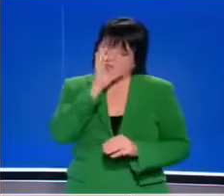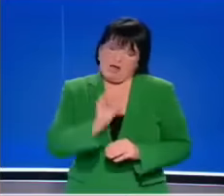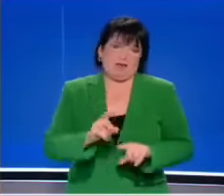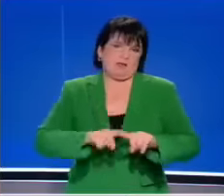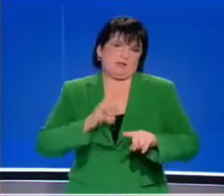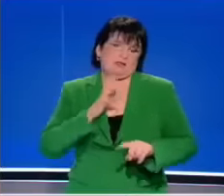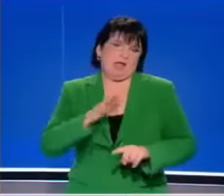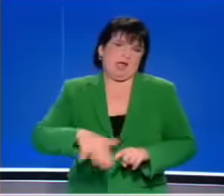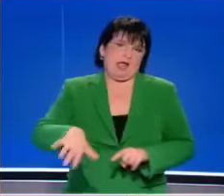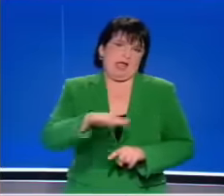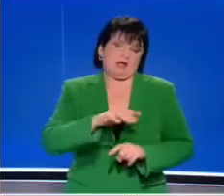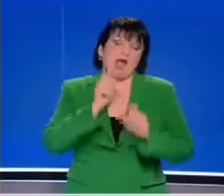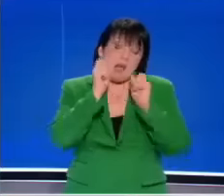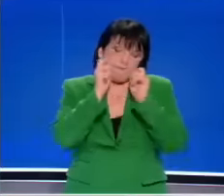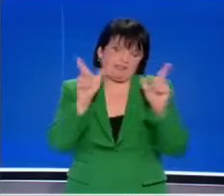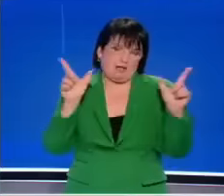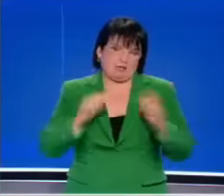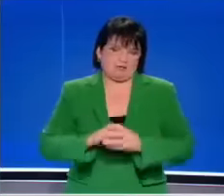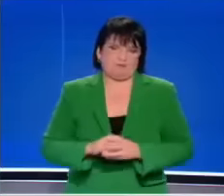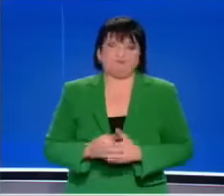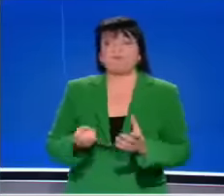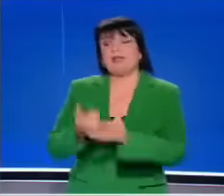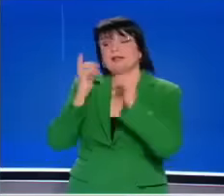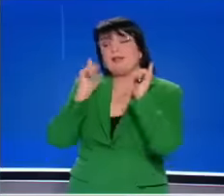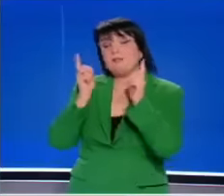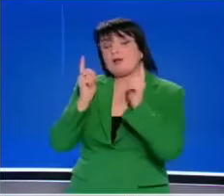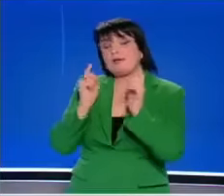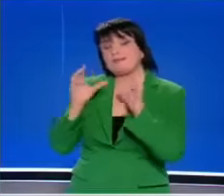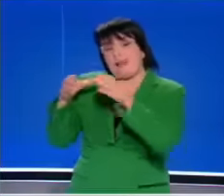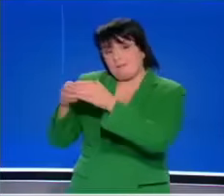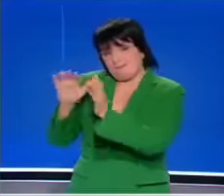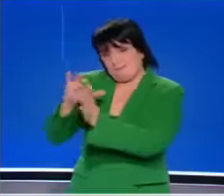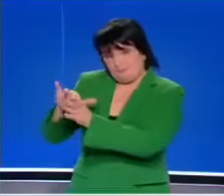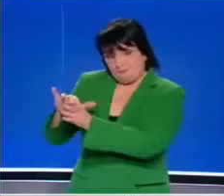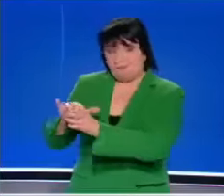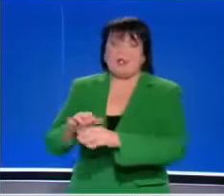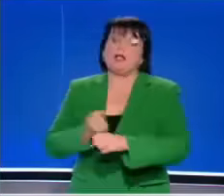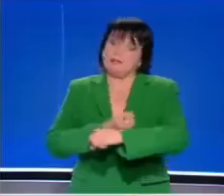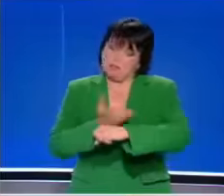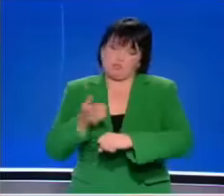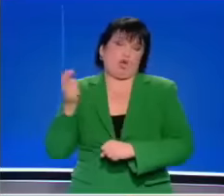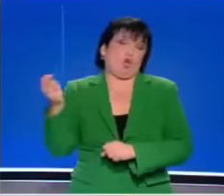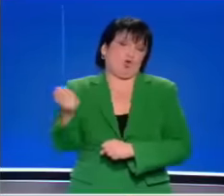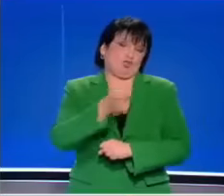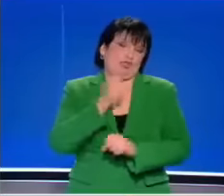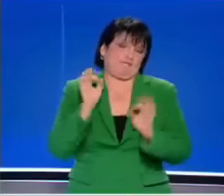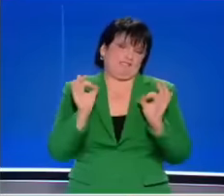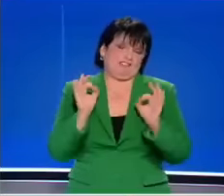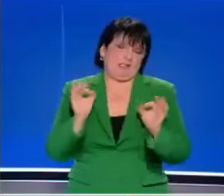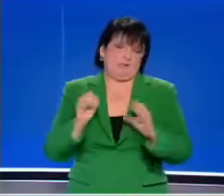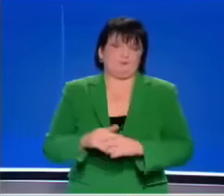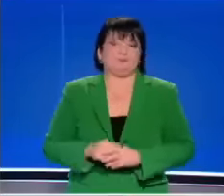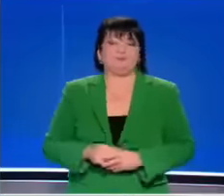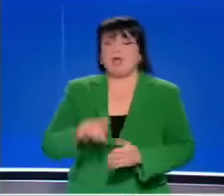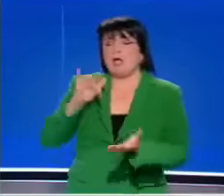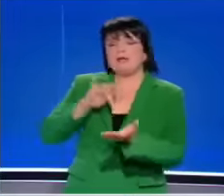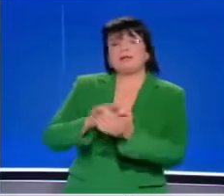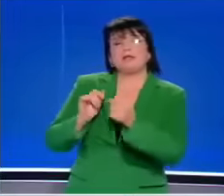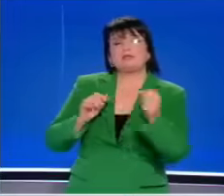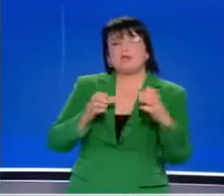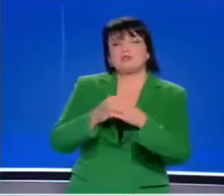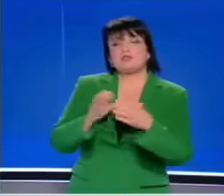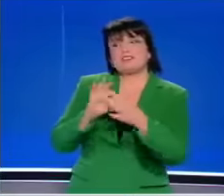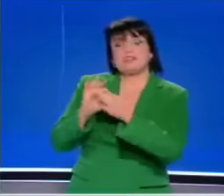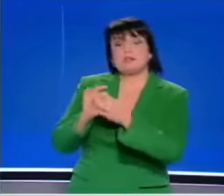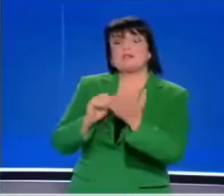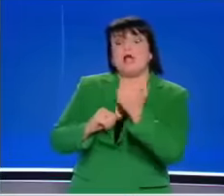έλληνα και στην ελληνίδα επιτέλους αυτά με τη νέα δημοκρατία άρα καταλαβαίνουμε από και το πασοκ είναι καταχρεωμένο εντάξει κέντρο αριστερά με οποιοδήποτε κόμμα δεν θα